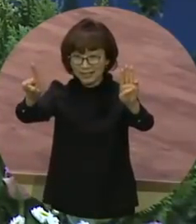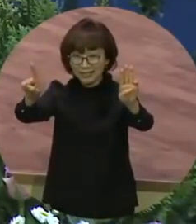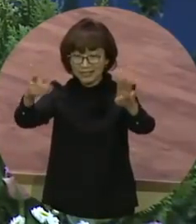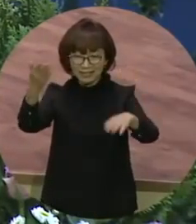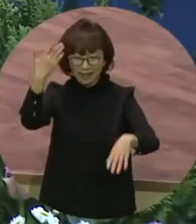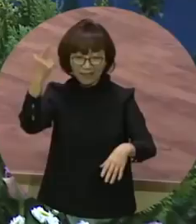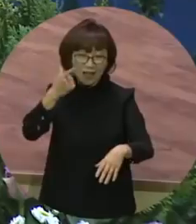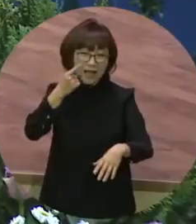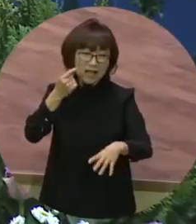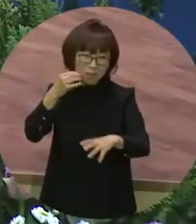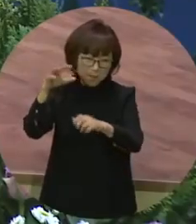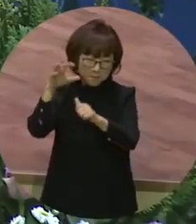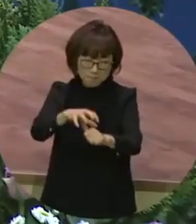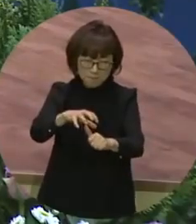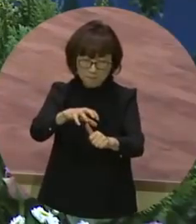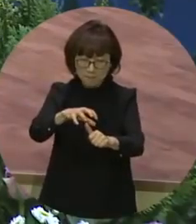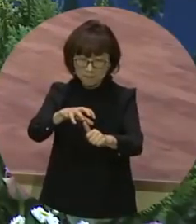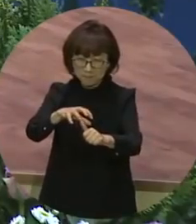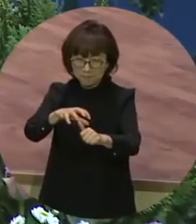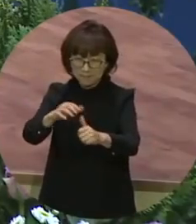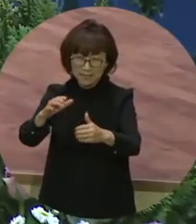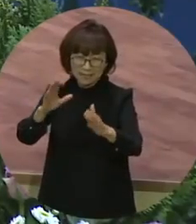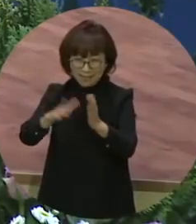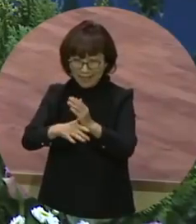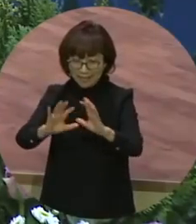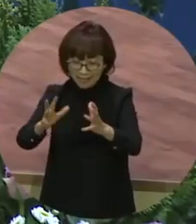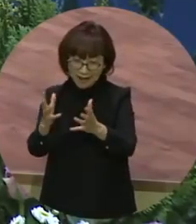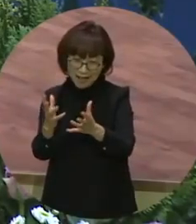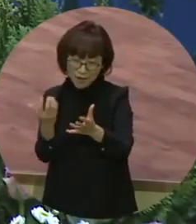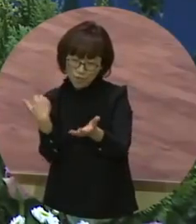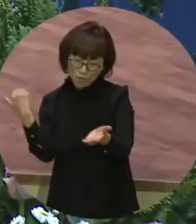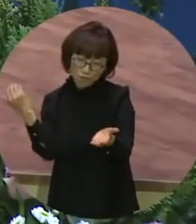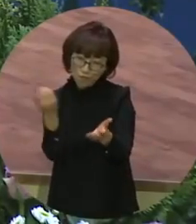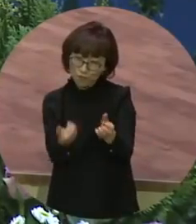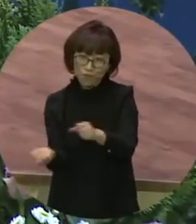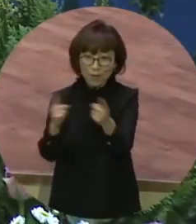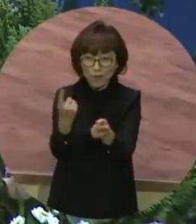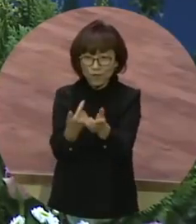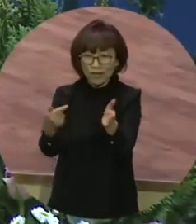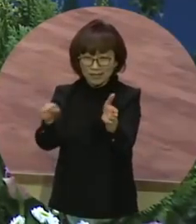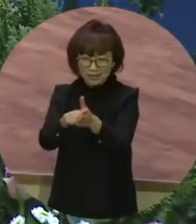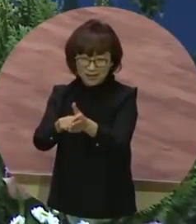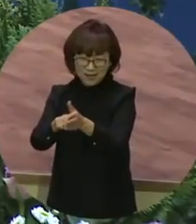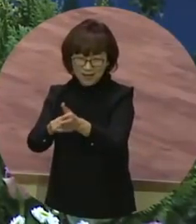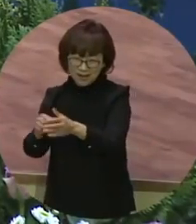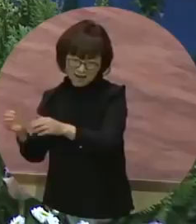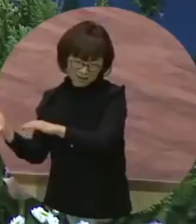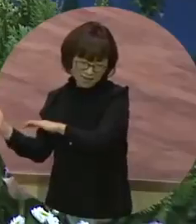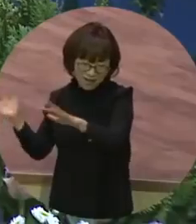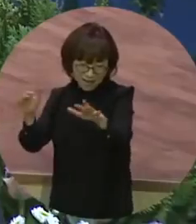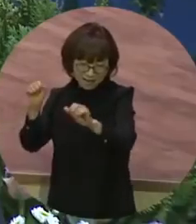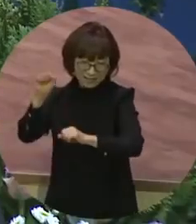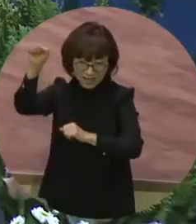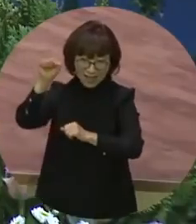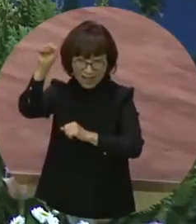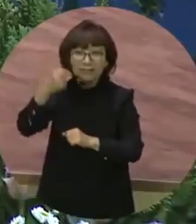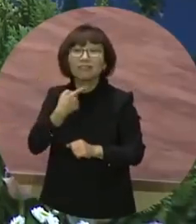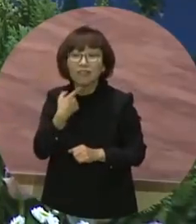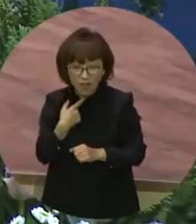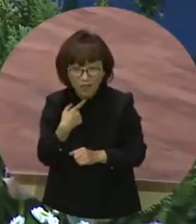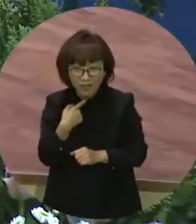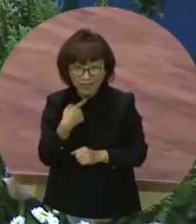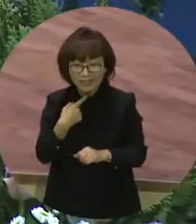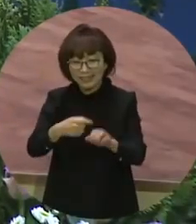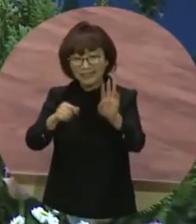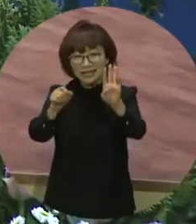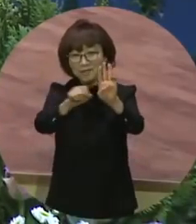날입니다. 100주년이란 이 상징적 때문에 기념 감사 예배와 기도회, 학술 세미나